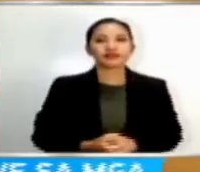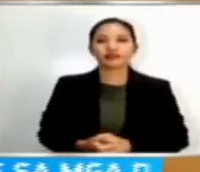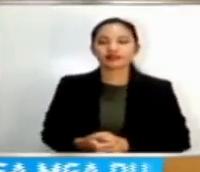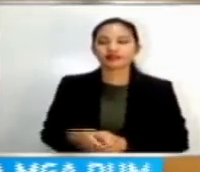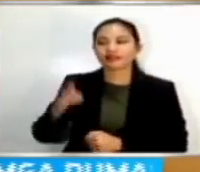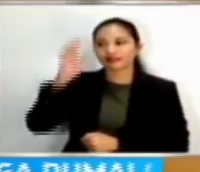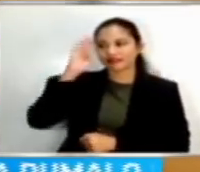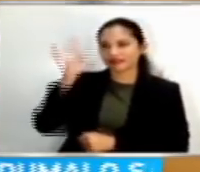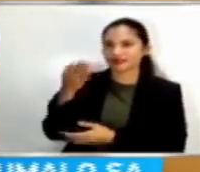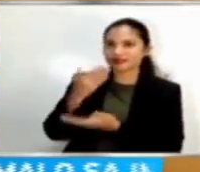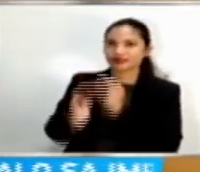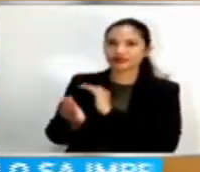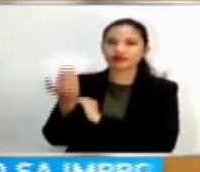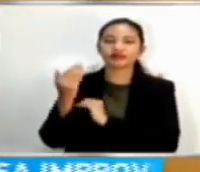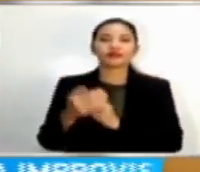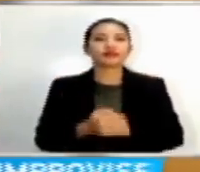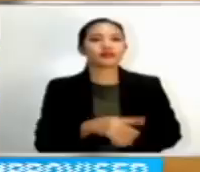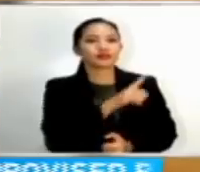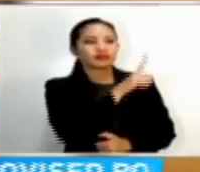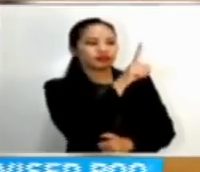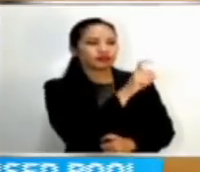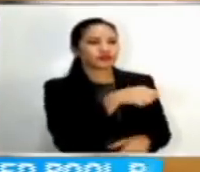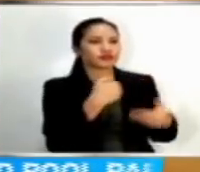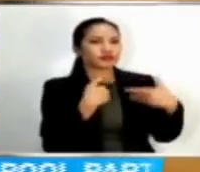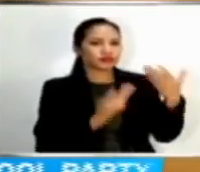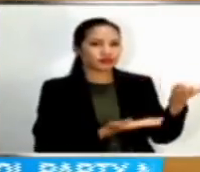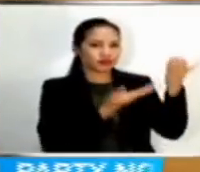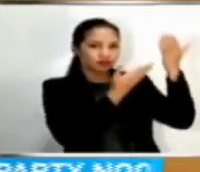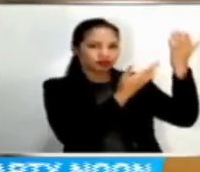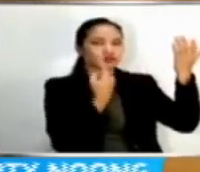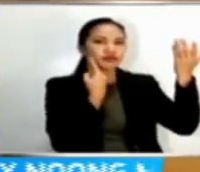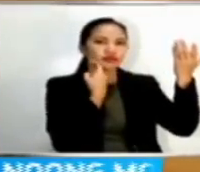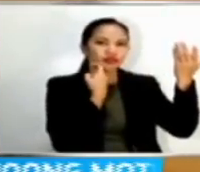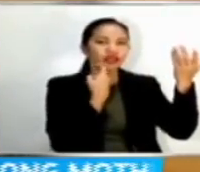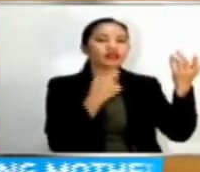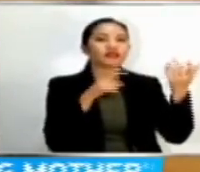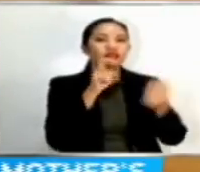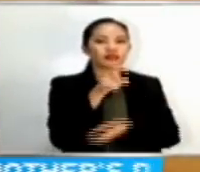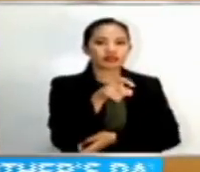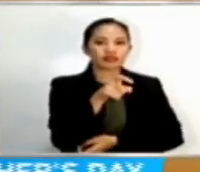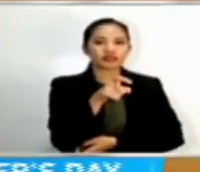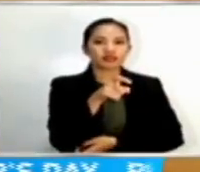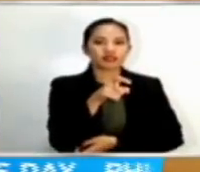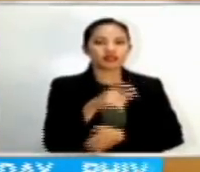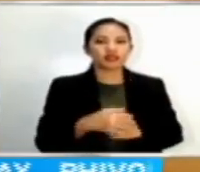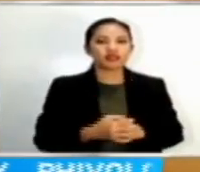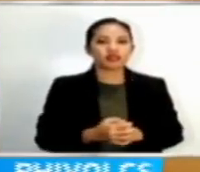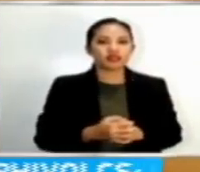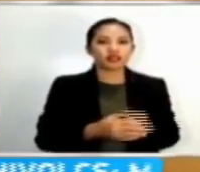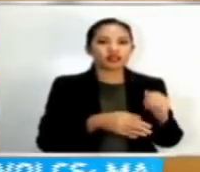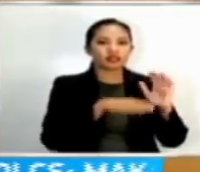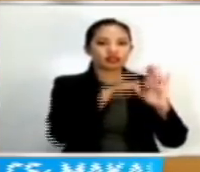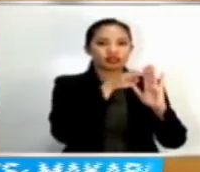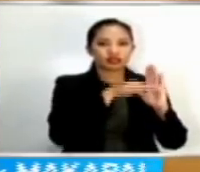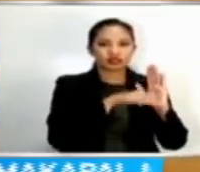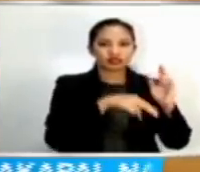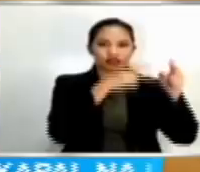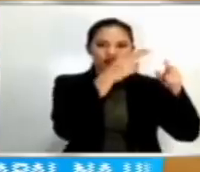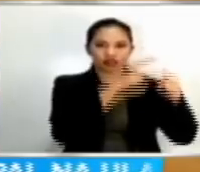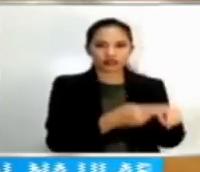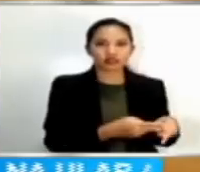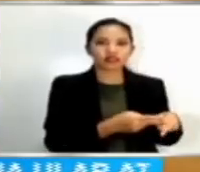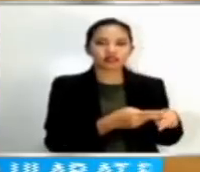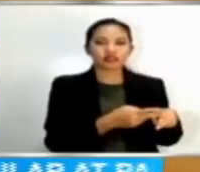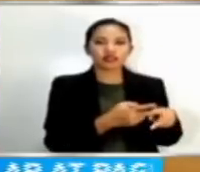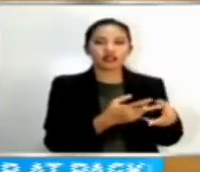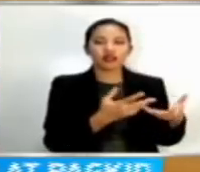Oo. Meron ho kayong inirekomenda, hindi ba, na sana ho daw yung ating list of mga vaccines na pagdidistribute nito ay per